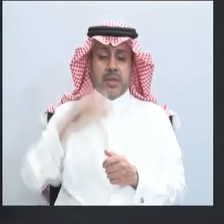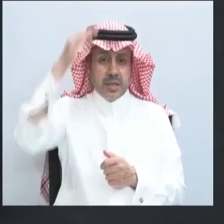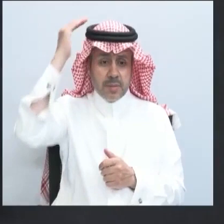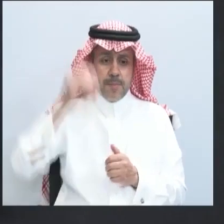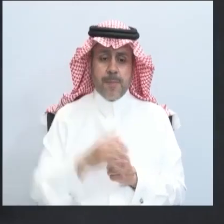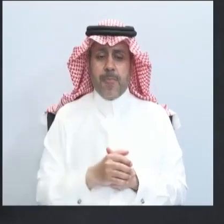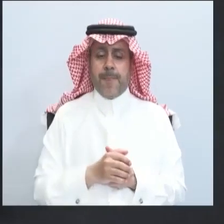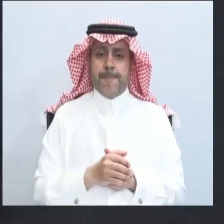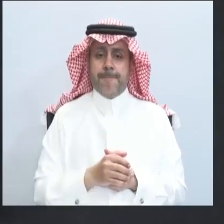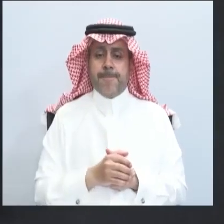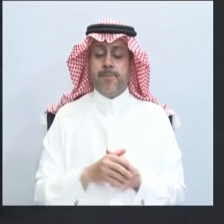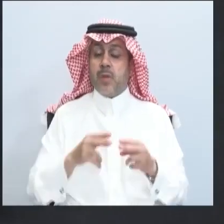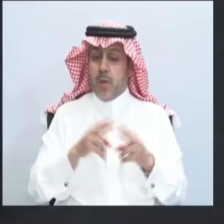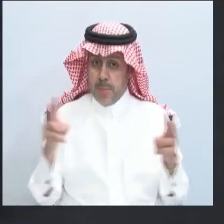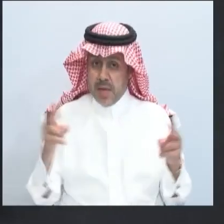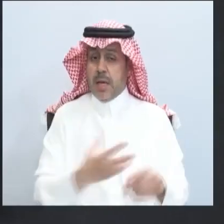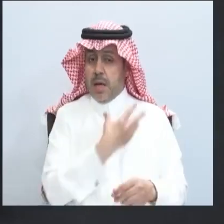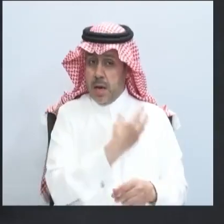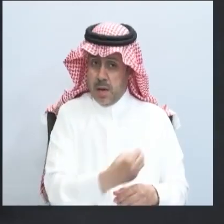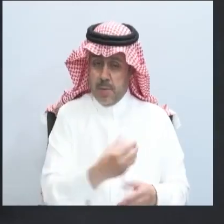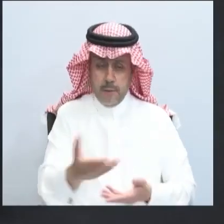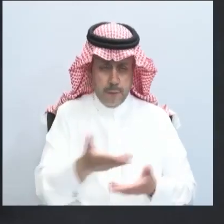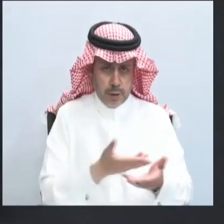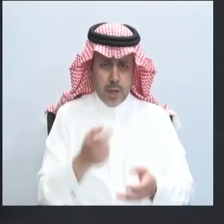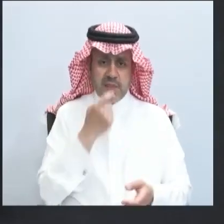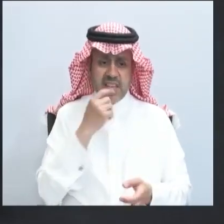راسها هذا هو بيان الرحمه